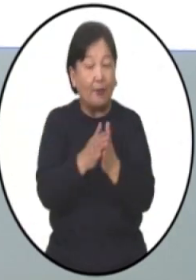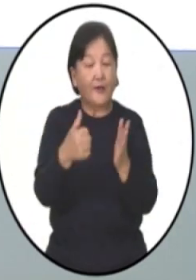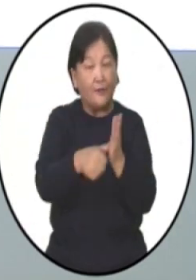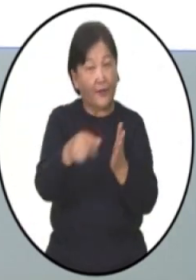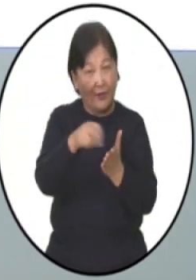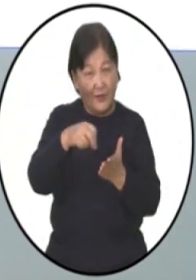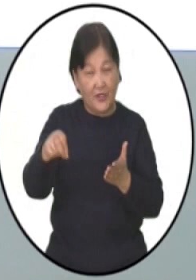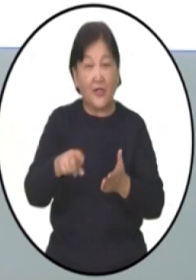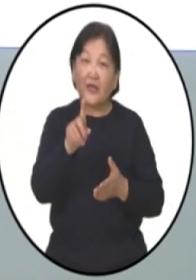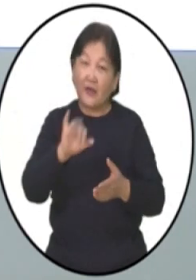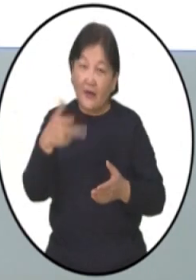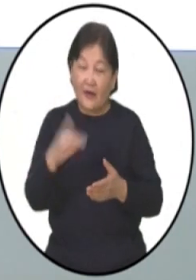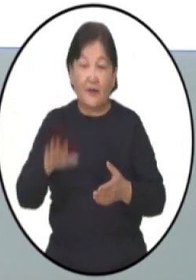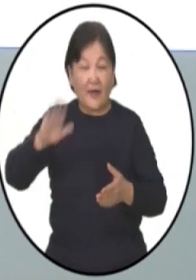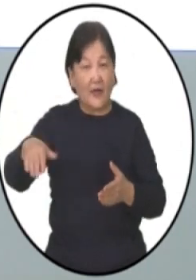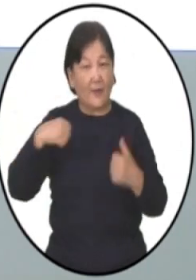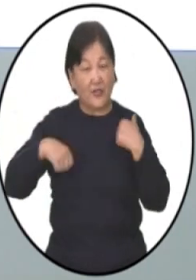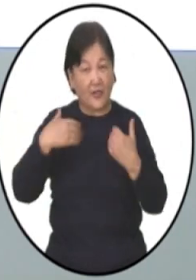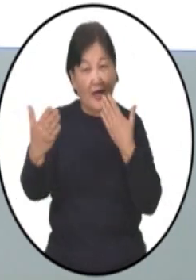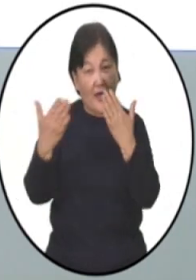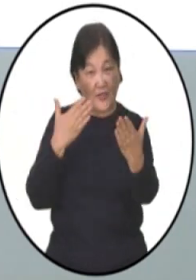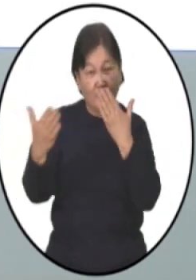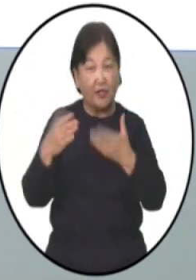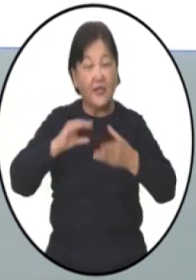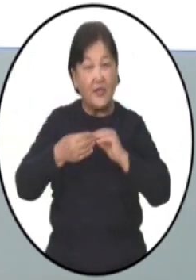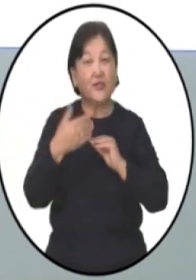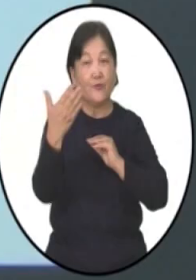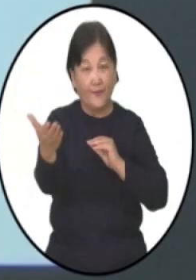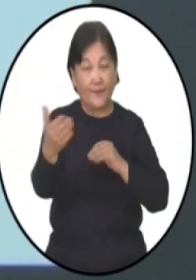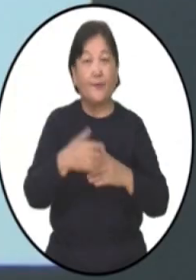Тэгээд эргээд тэмдэглэсэн зүйлээ тулгаад харьцуулт хийгээ яваарай хүмүүс ээ.